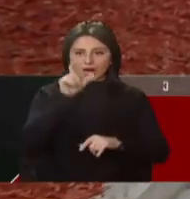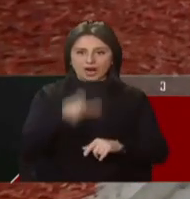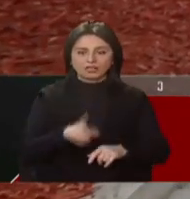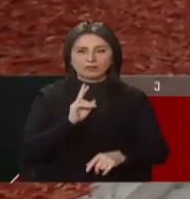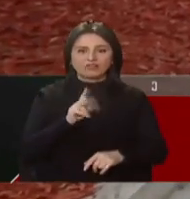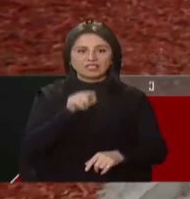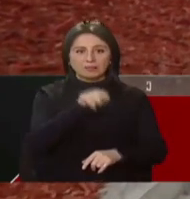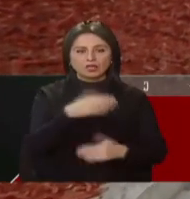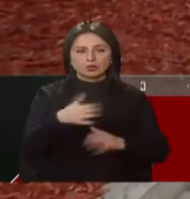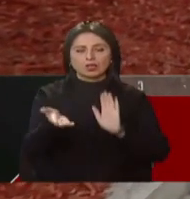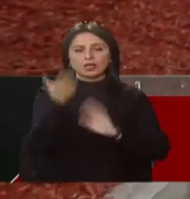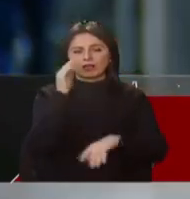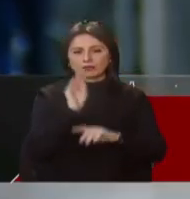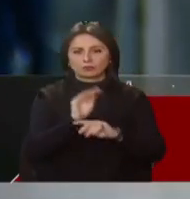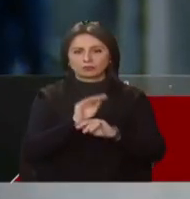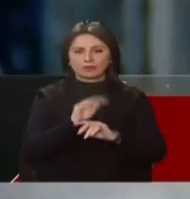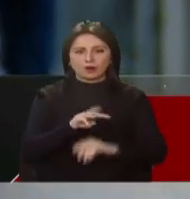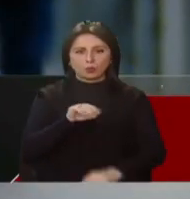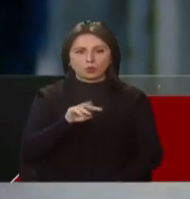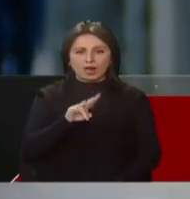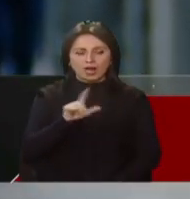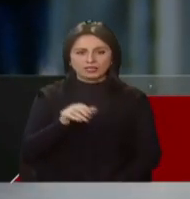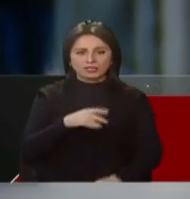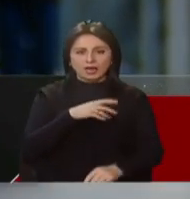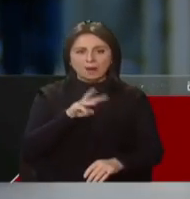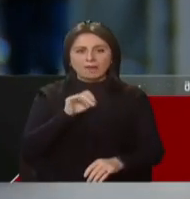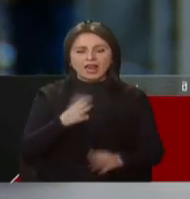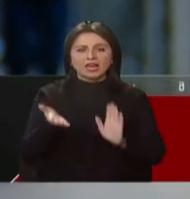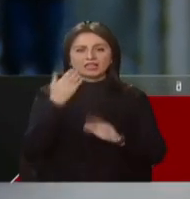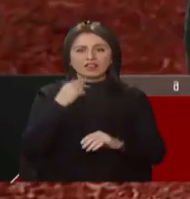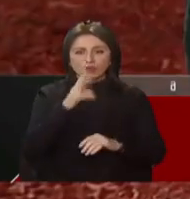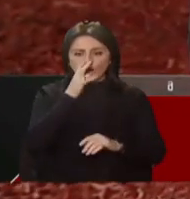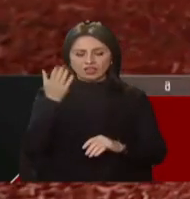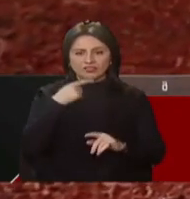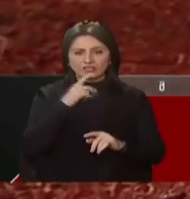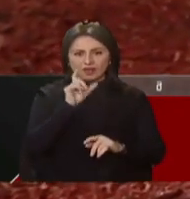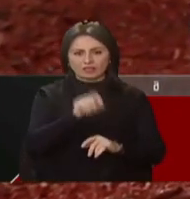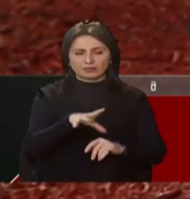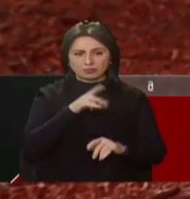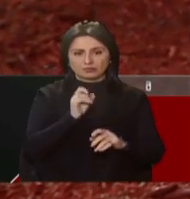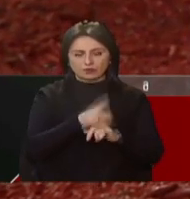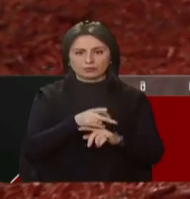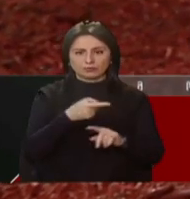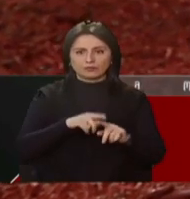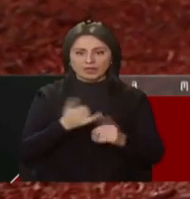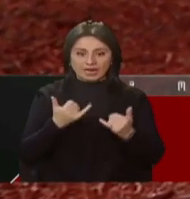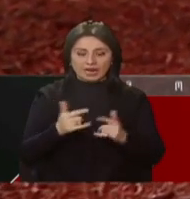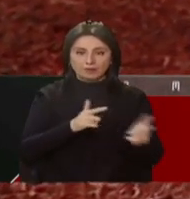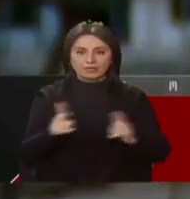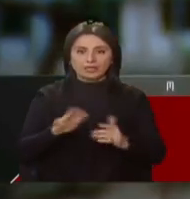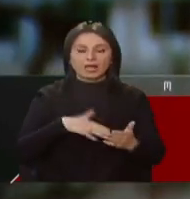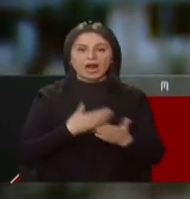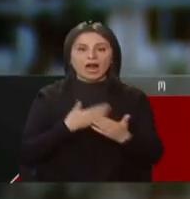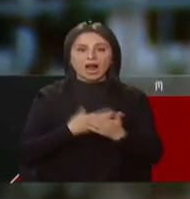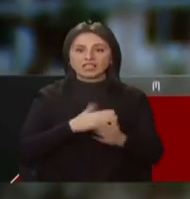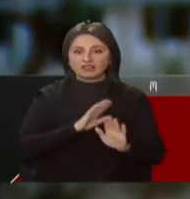იქნება, ვინც მას უკვე დიდი ხანია აკრიტიკებს. გიორგი მუმლაძე მელიას გადადგომისკენ ჯერ კიდევ ორი თვის წინ მოუწოდებდა. ამ მიზნის მისაღწევად კი ახლა მზად არის